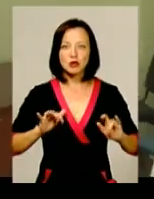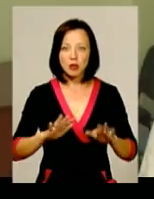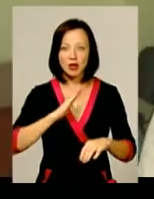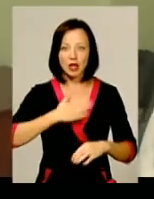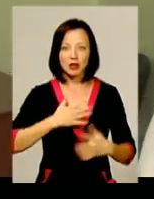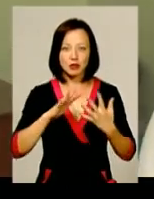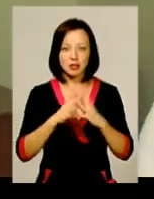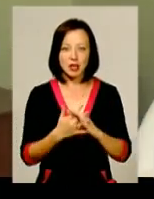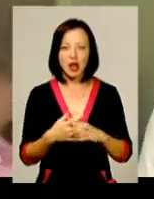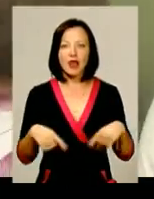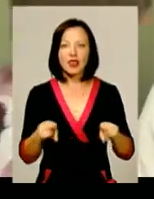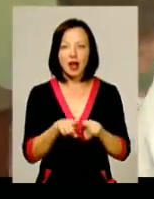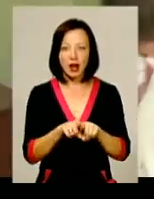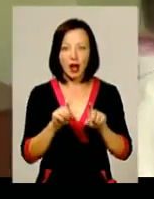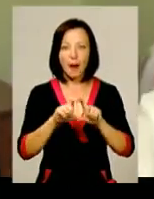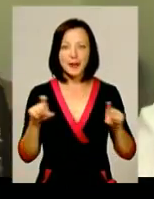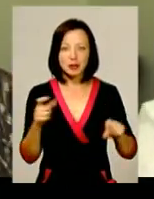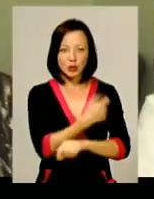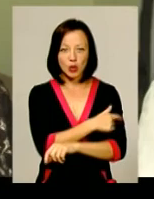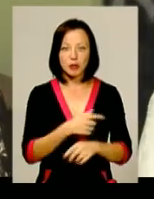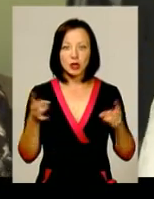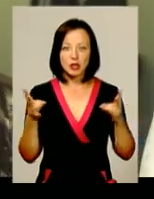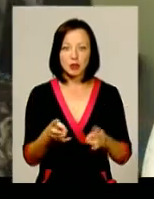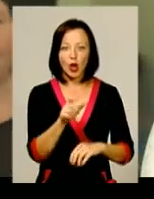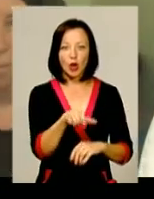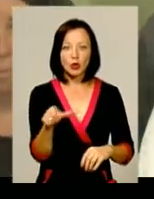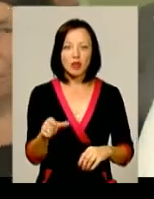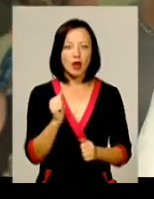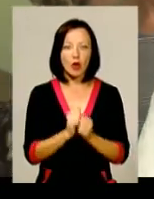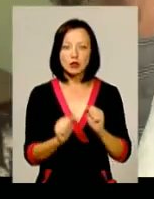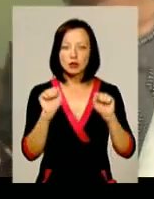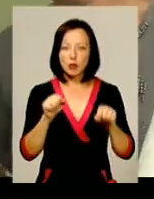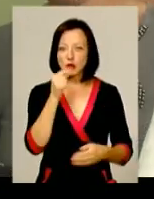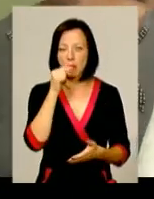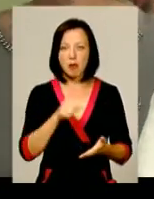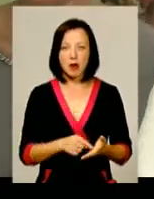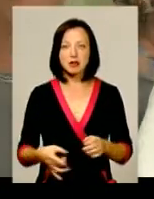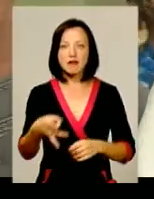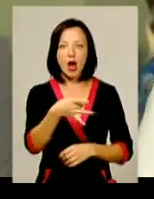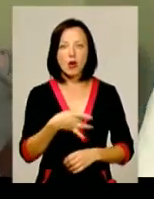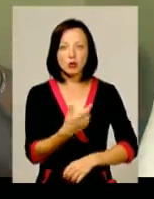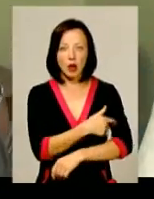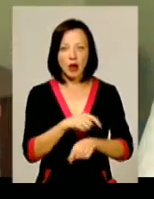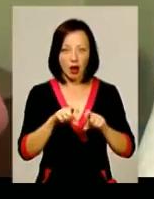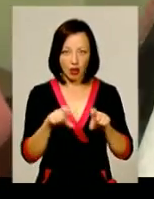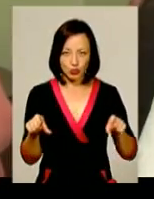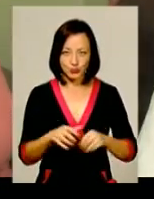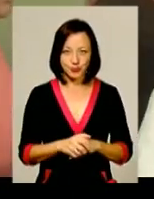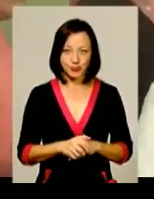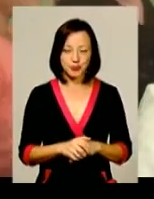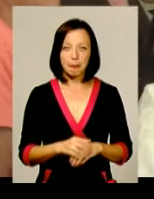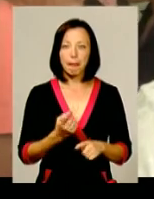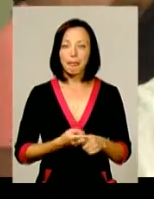Така амбулаторія потрібна, тому що ми люди сільські і не кожен може попасти в районну лікарню. Тому що це